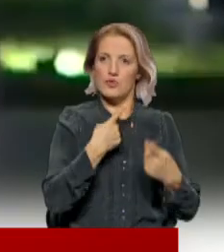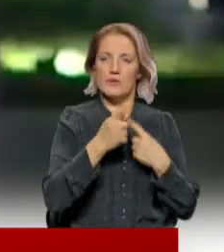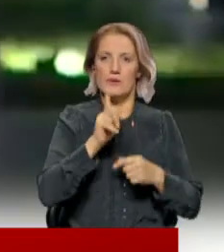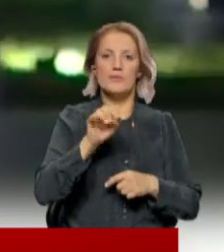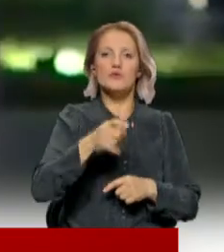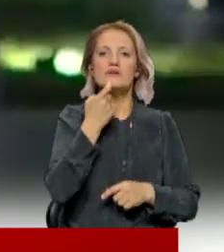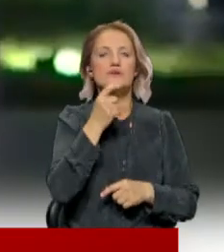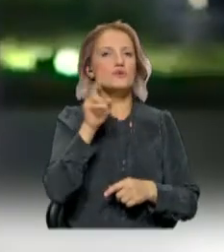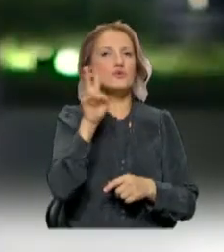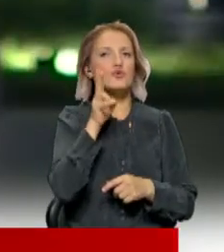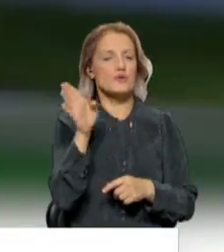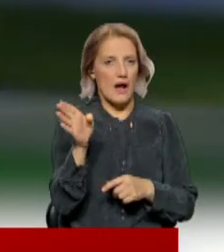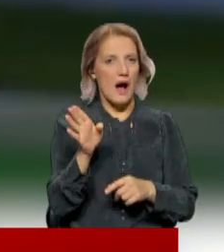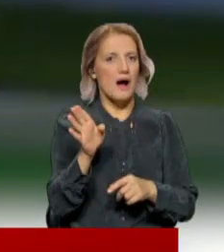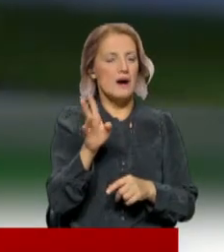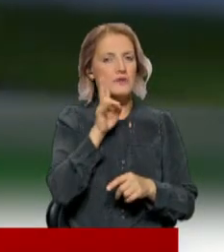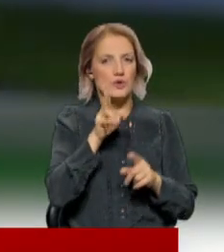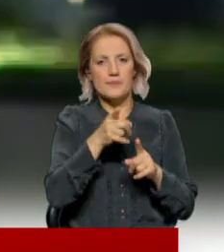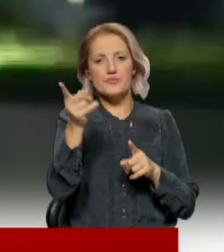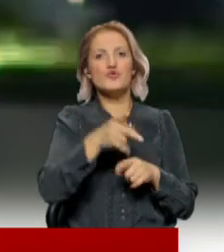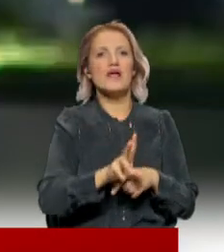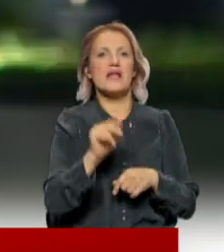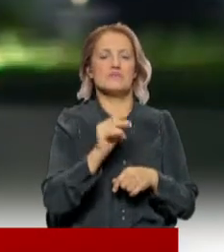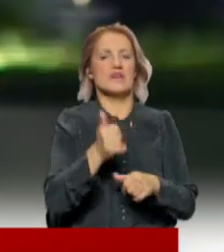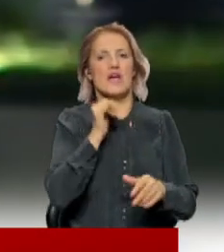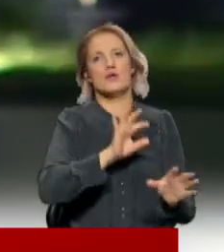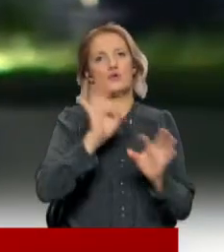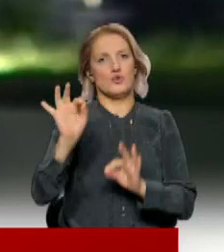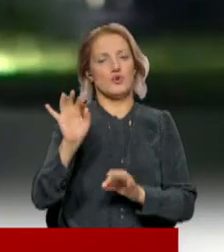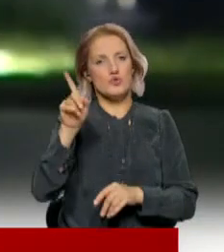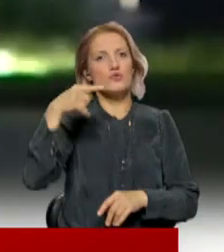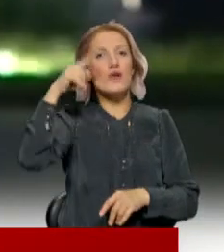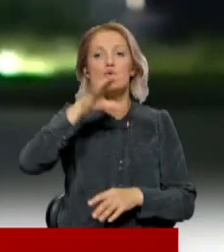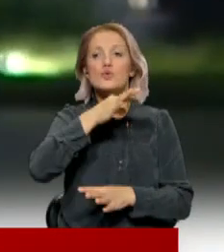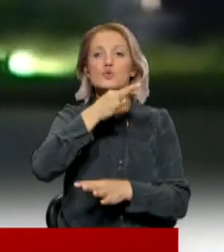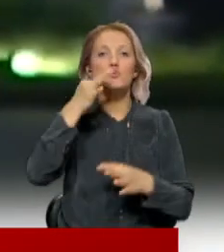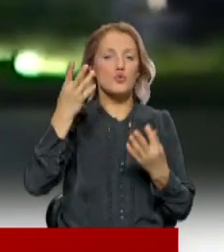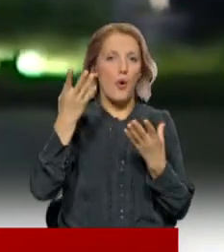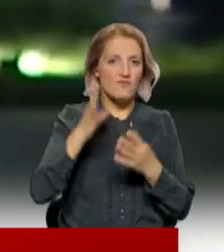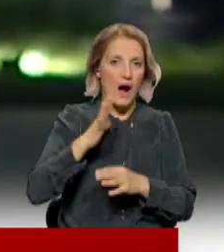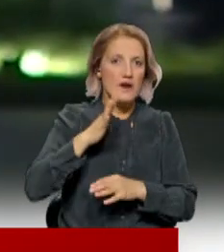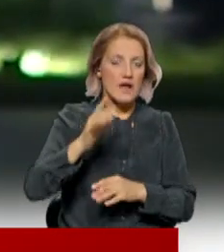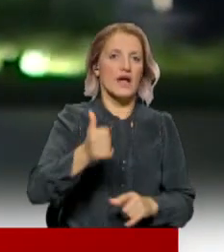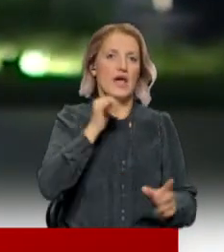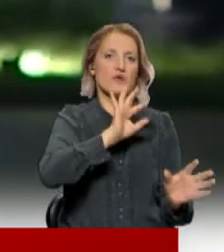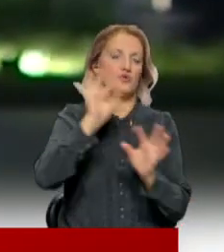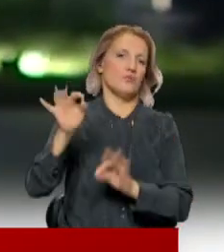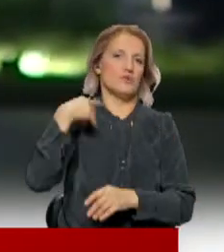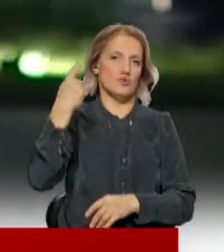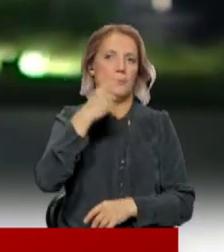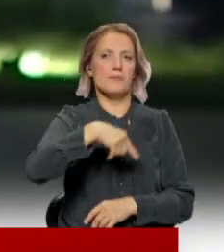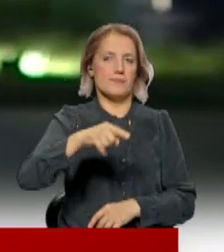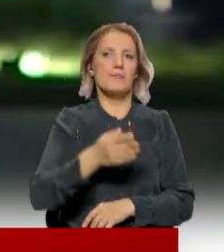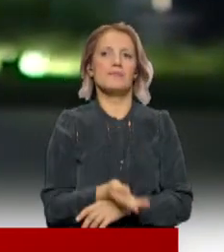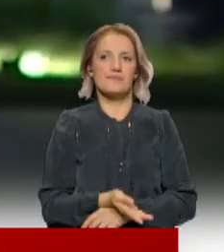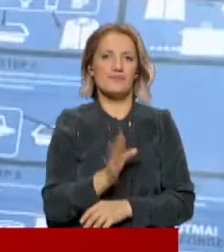yılın sonu itibariyle gitmeye başlatacak. Peki, %70 biz döneriz diyor. Eğer orada huzur olursa, çok da anladım, güvenli bir alan söz konusu olursa biz